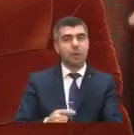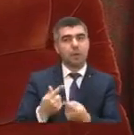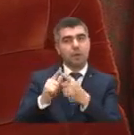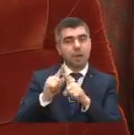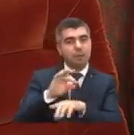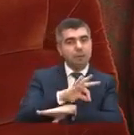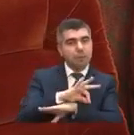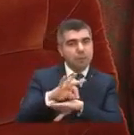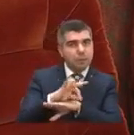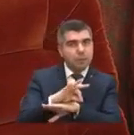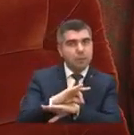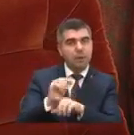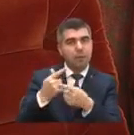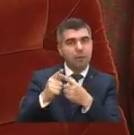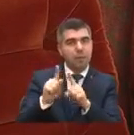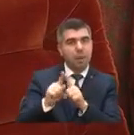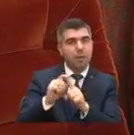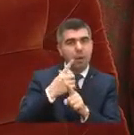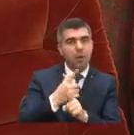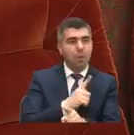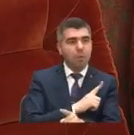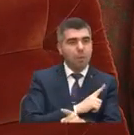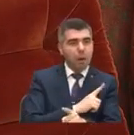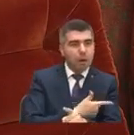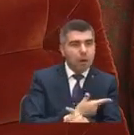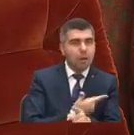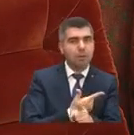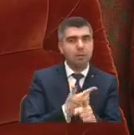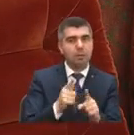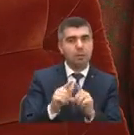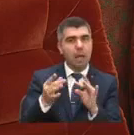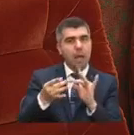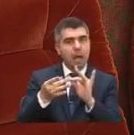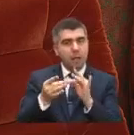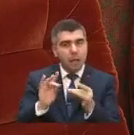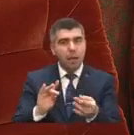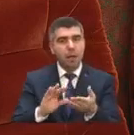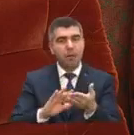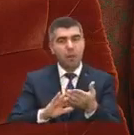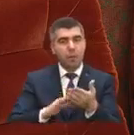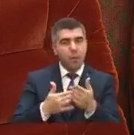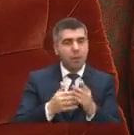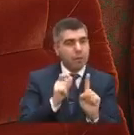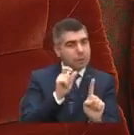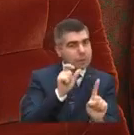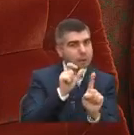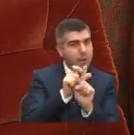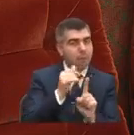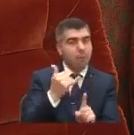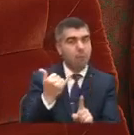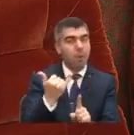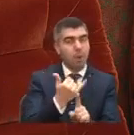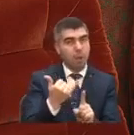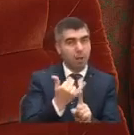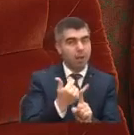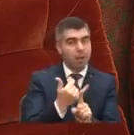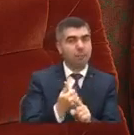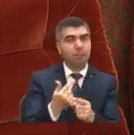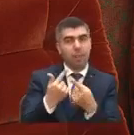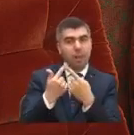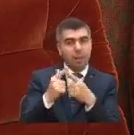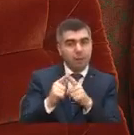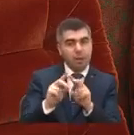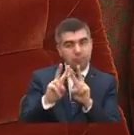البشريه، جزء من المسائل اللي هي امنيه والنظام المعلوماتي والامن ديالو، وجزء اللي هو مرتبط بالطريقه ديال التدبير. فما هو تدبيري